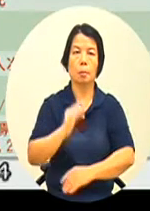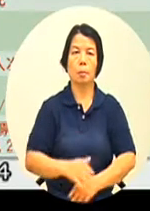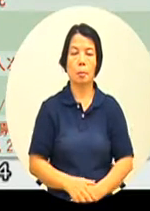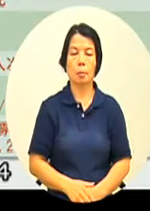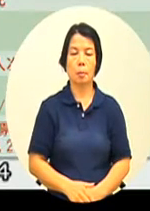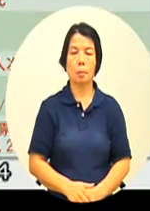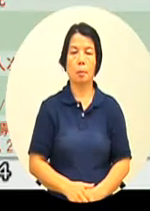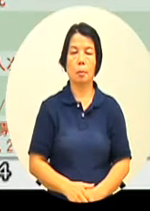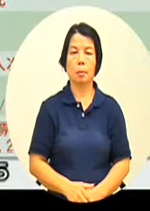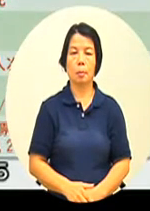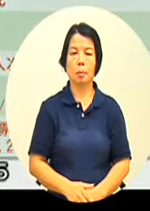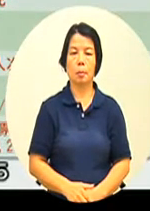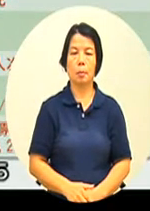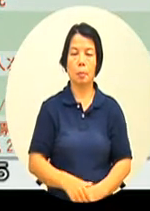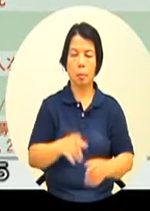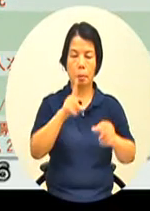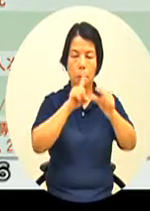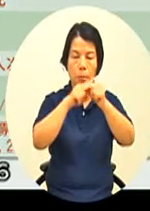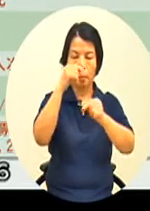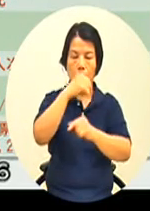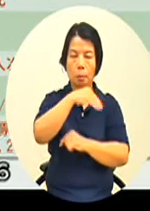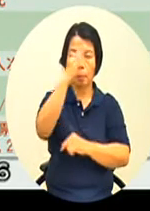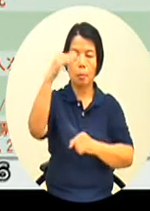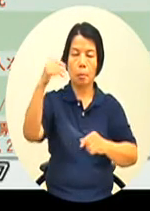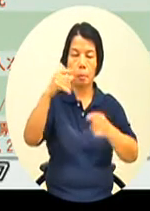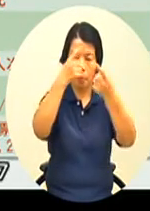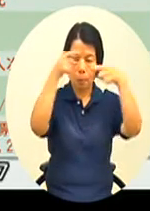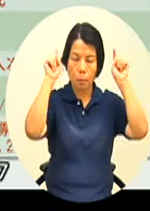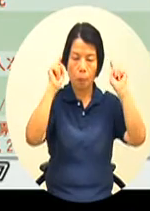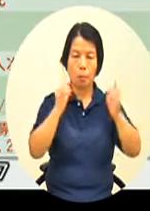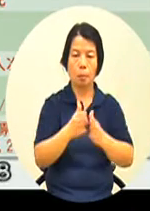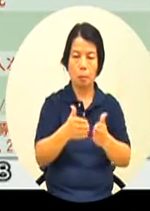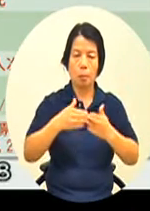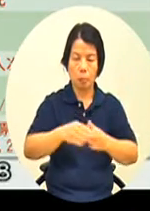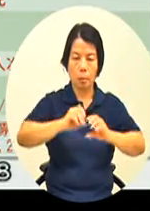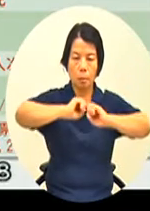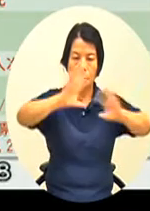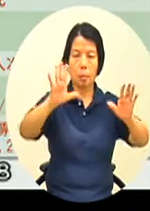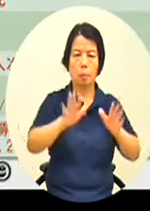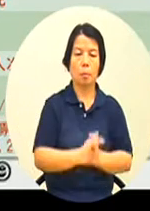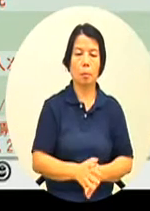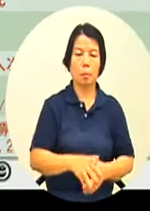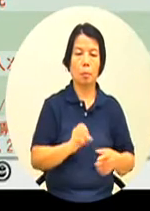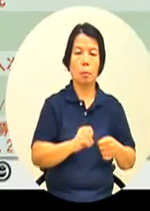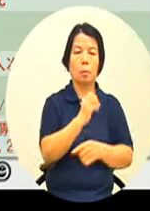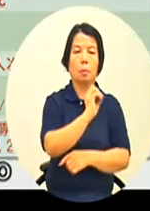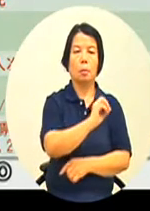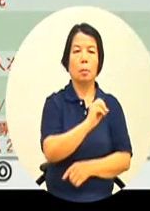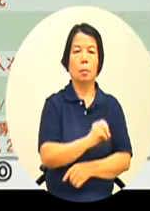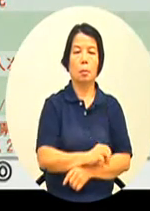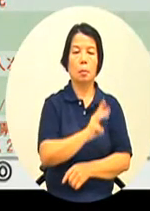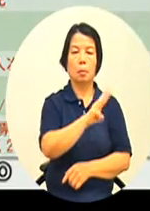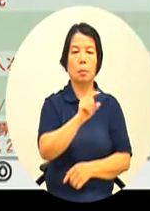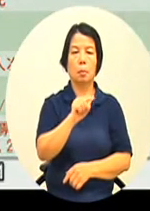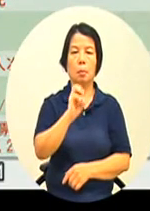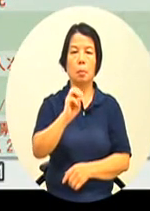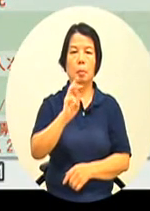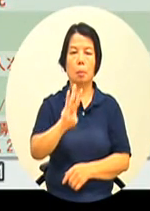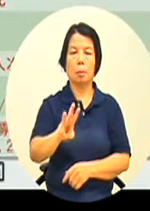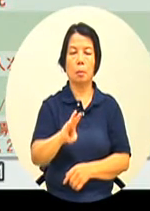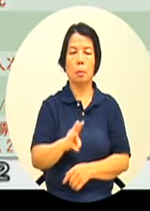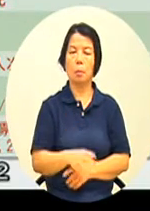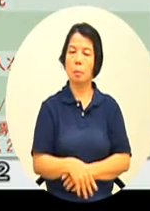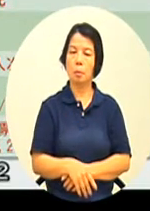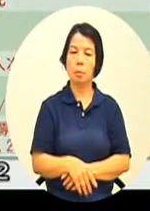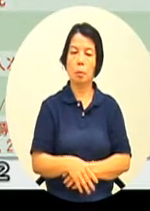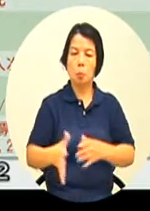啊，甲迄个中山大学嘛发表一个声明，说这个3.03%在全世界，来刘主委是属于高还低？你回